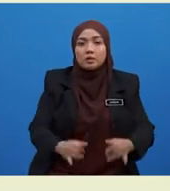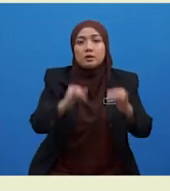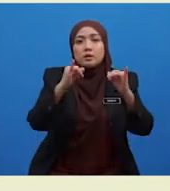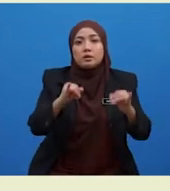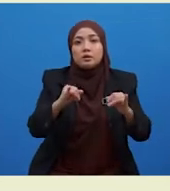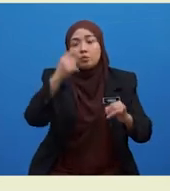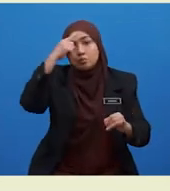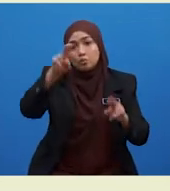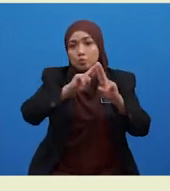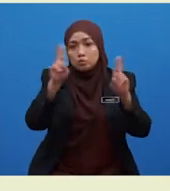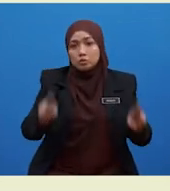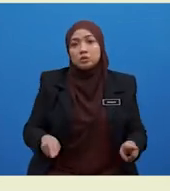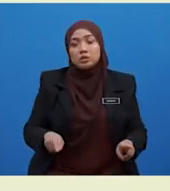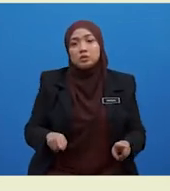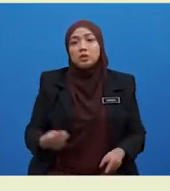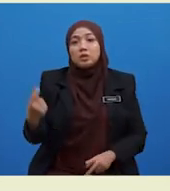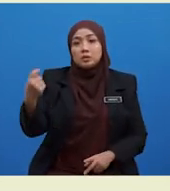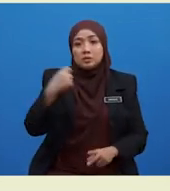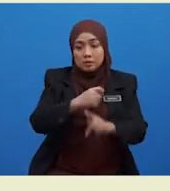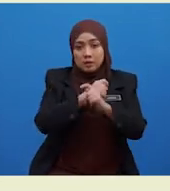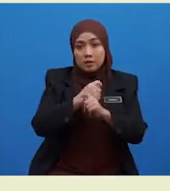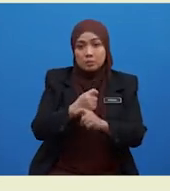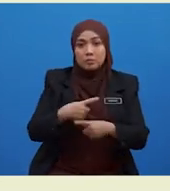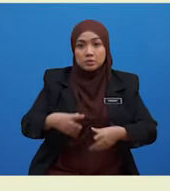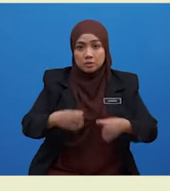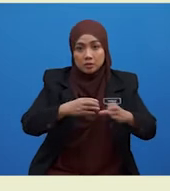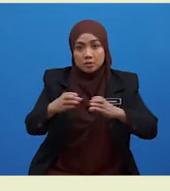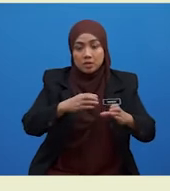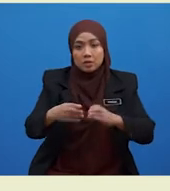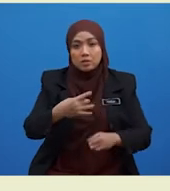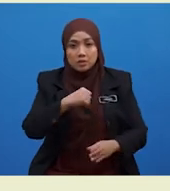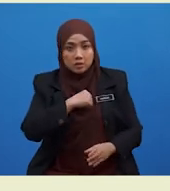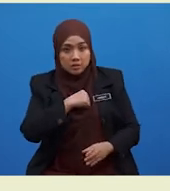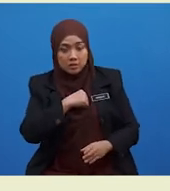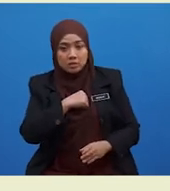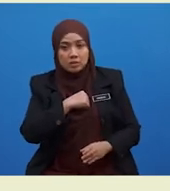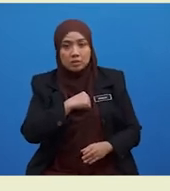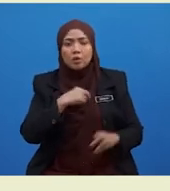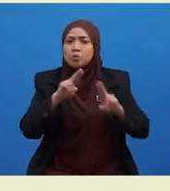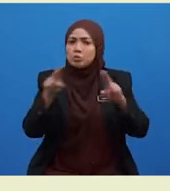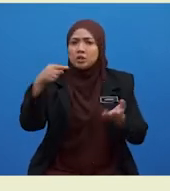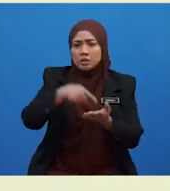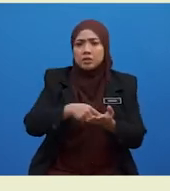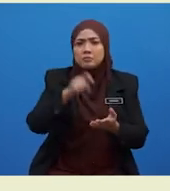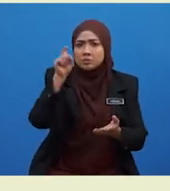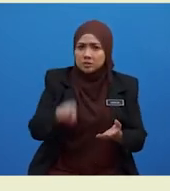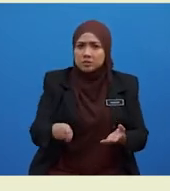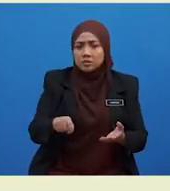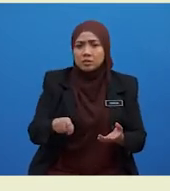seseorang untuk menguji tahap kecergasan kardiovaskular individu tersebut. Ujian ini memerlukan seseorang